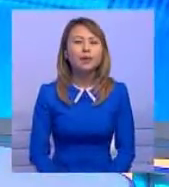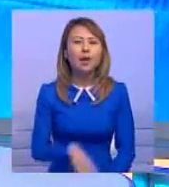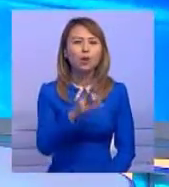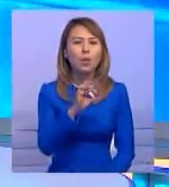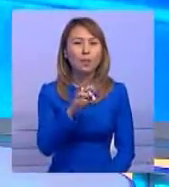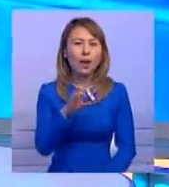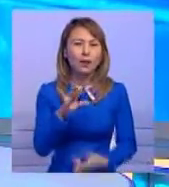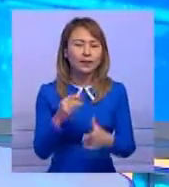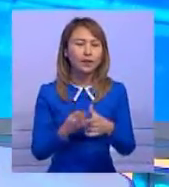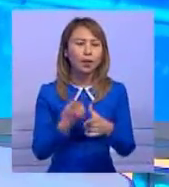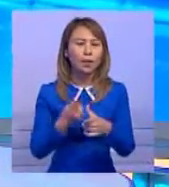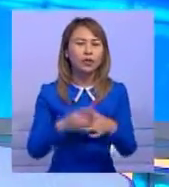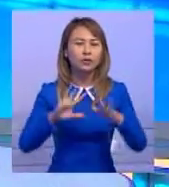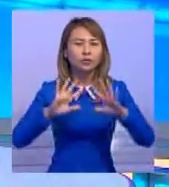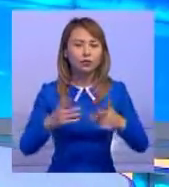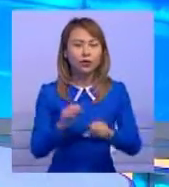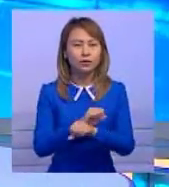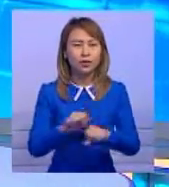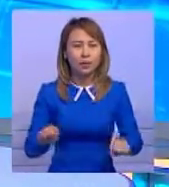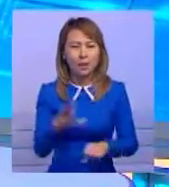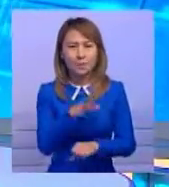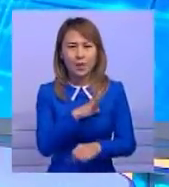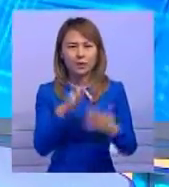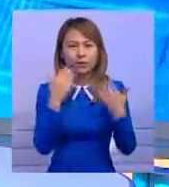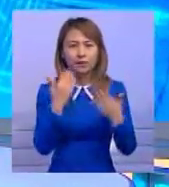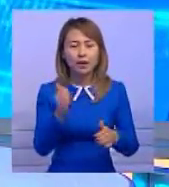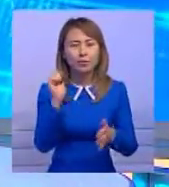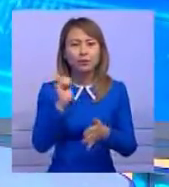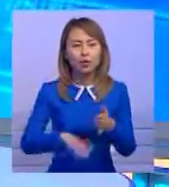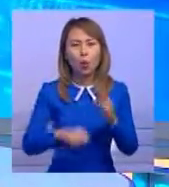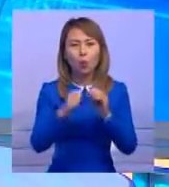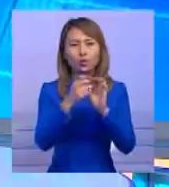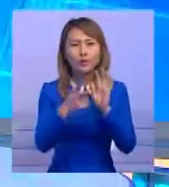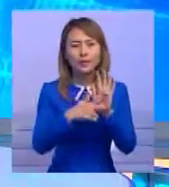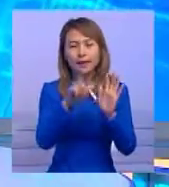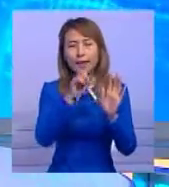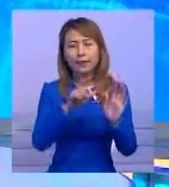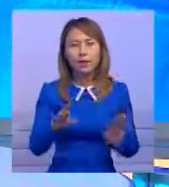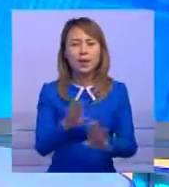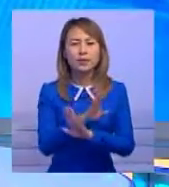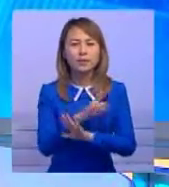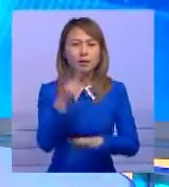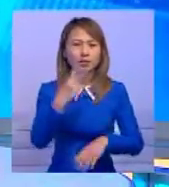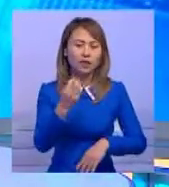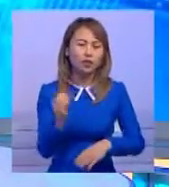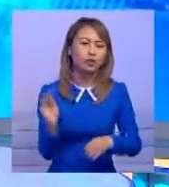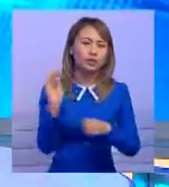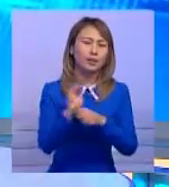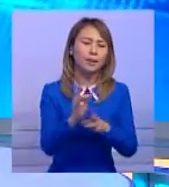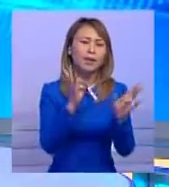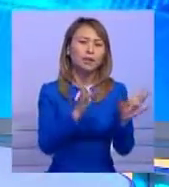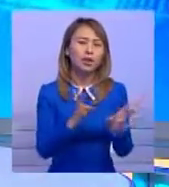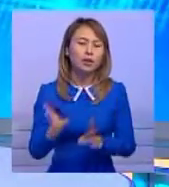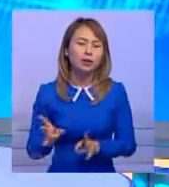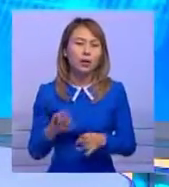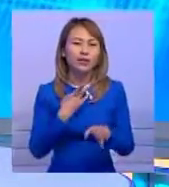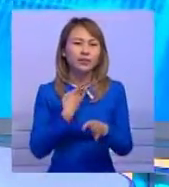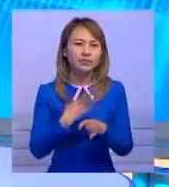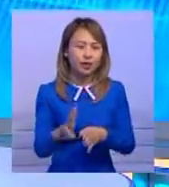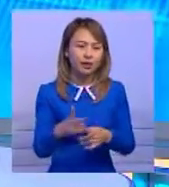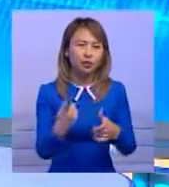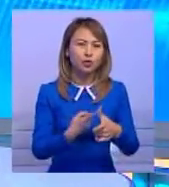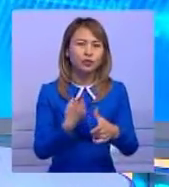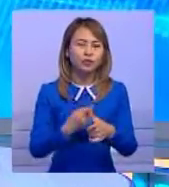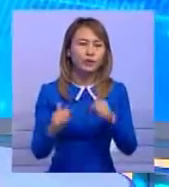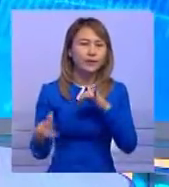Сомали астанасында жойқын екі жарылыс болды. Салдарынан 18 адам қазы тапты, тағы 20 шақтысы жарыланған. Қастандықты осы